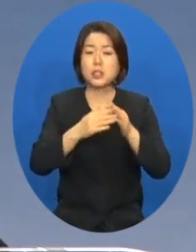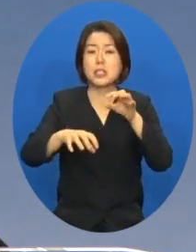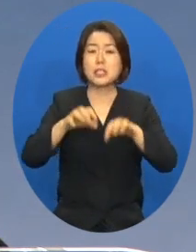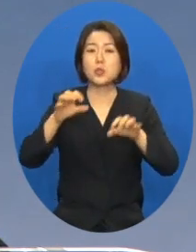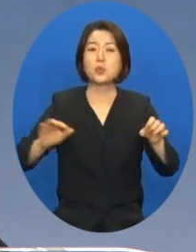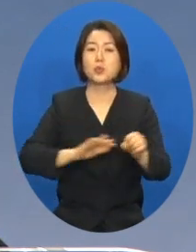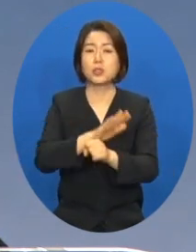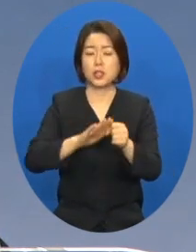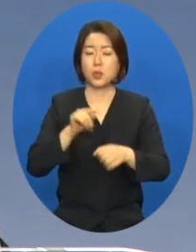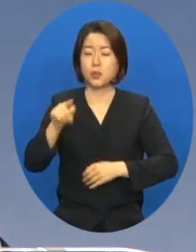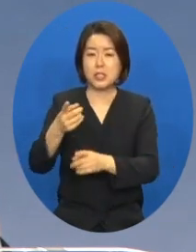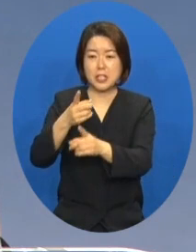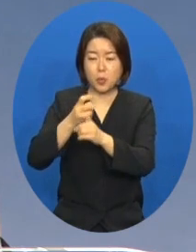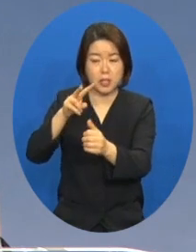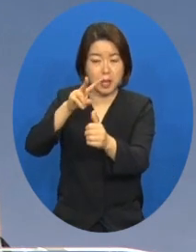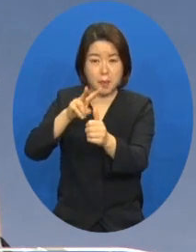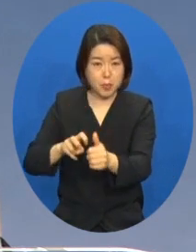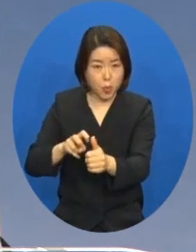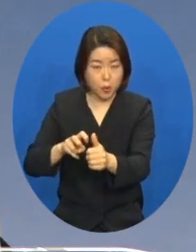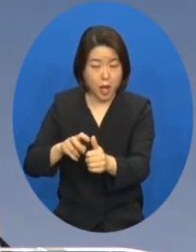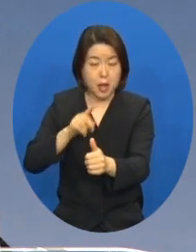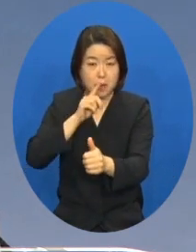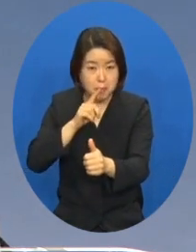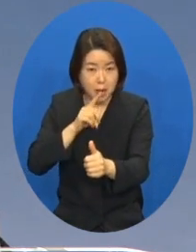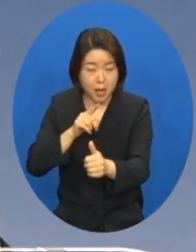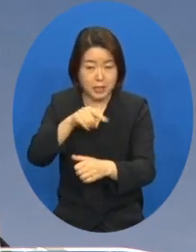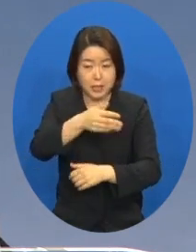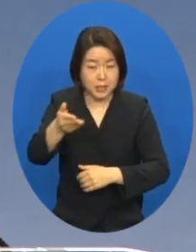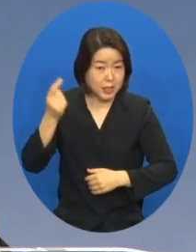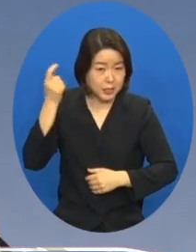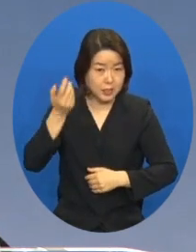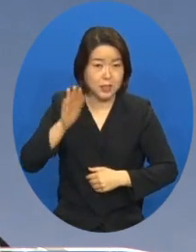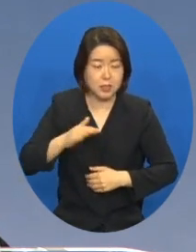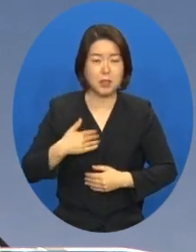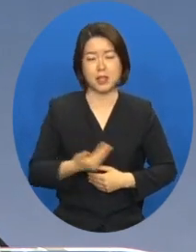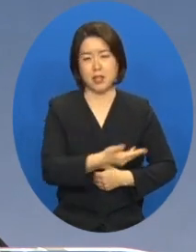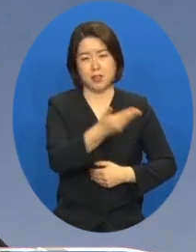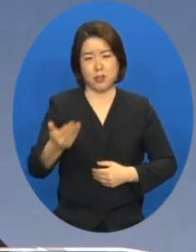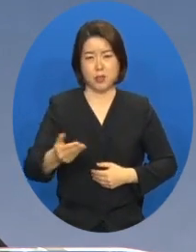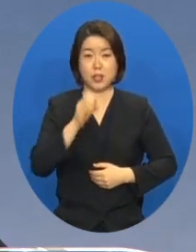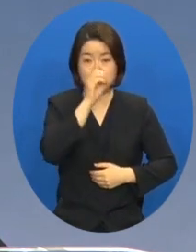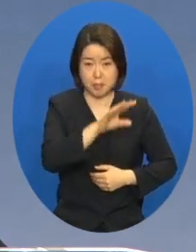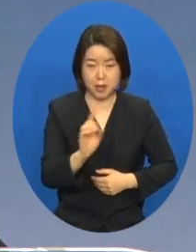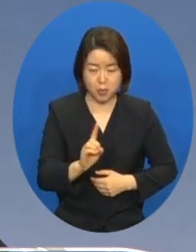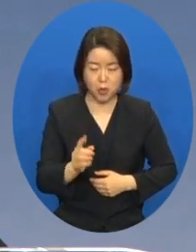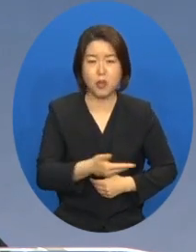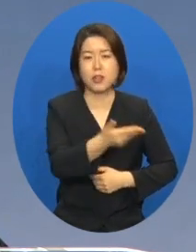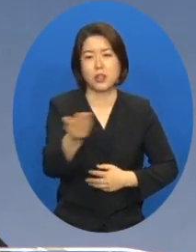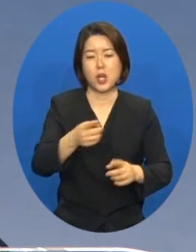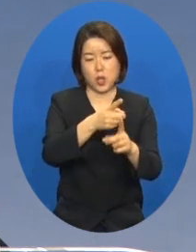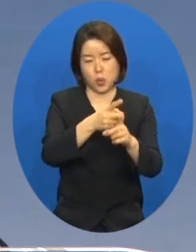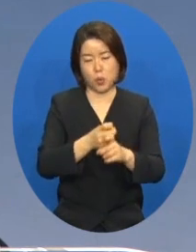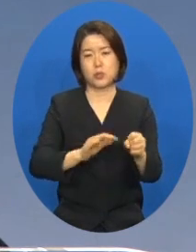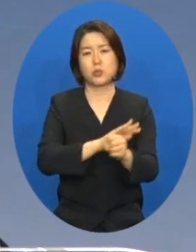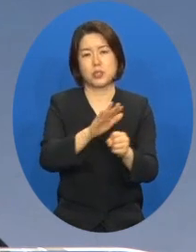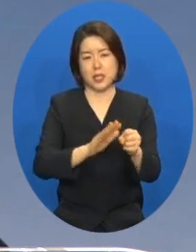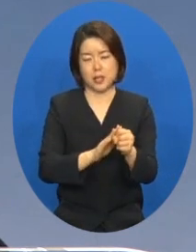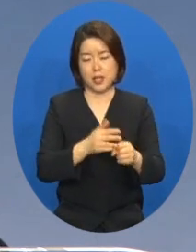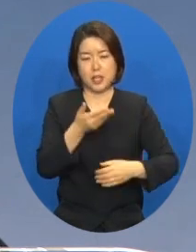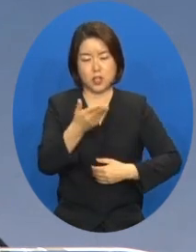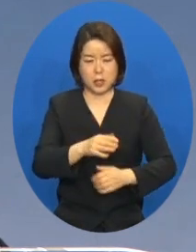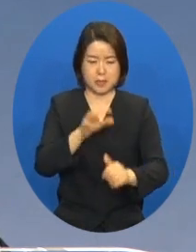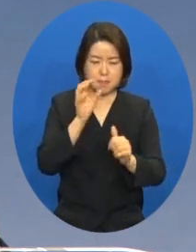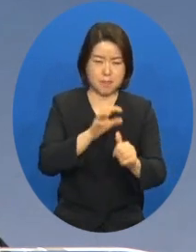사랑하고 내 원수를 미워하라 하였다는 것을 너희가 들었으나 나는 너희에게 이르노니 너희 원수를 사랑하며